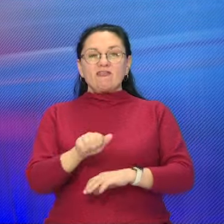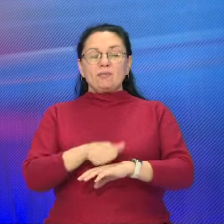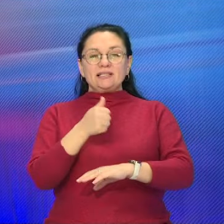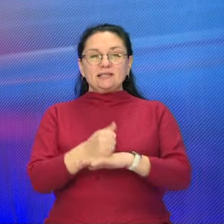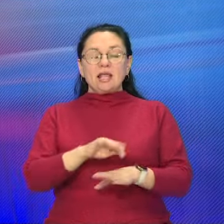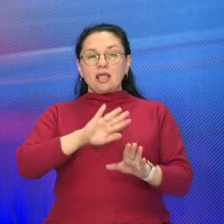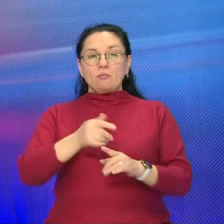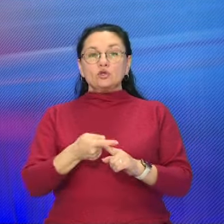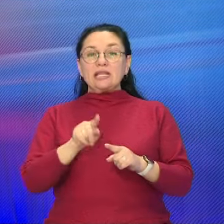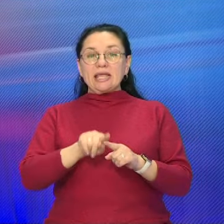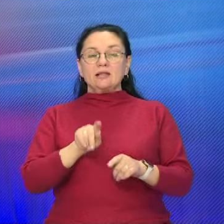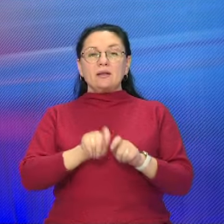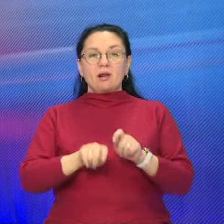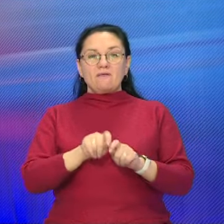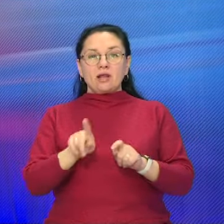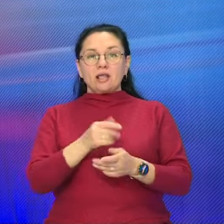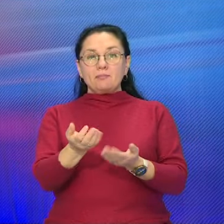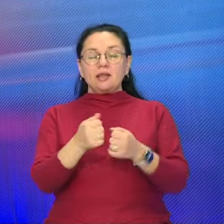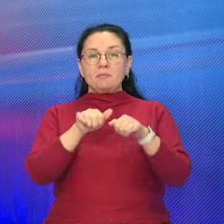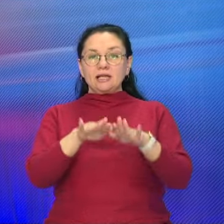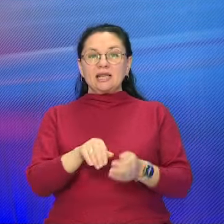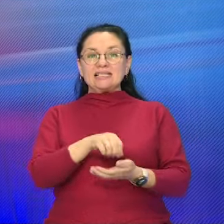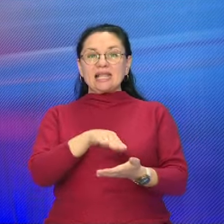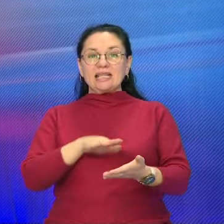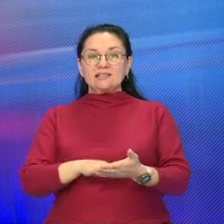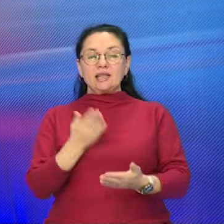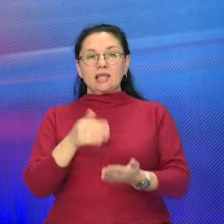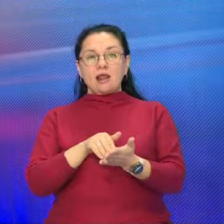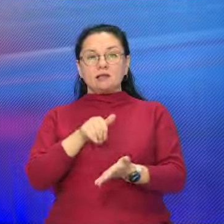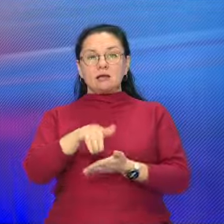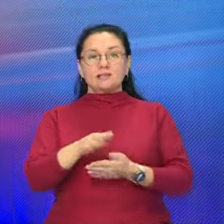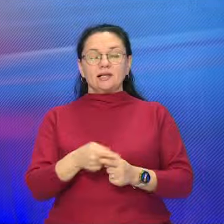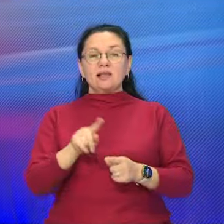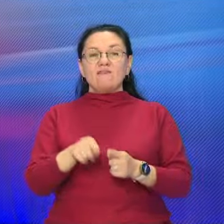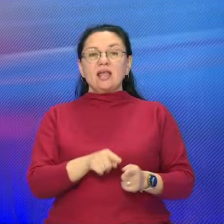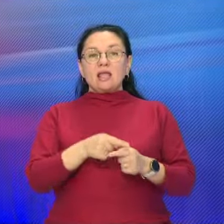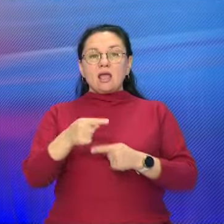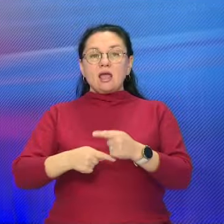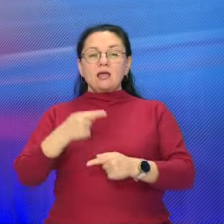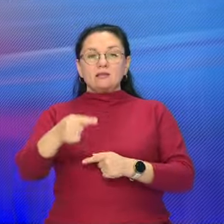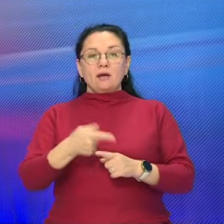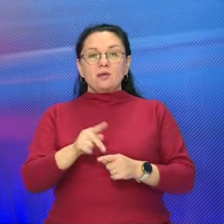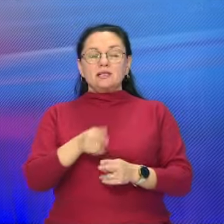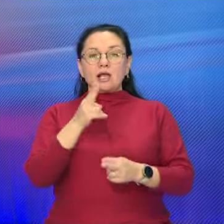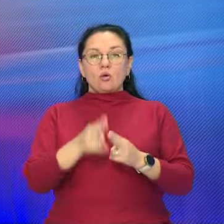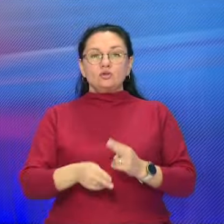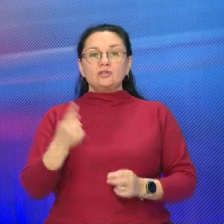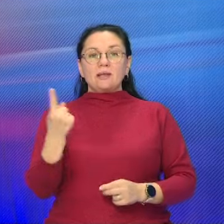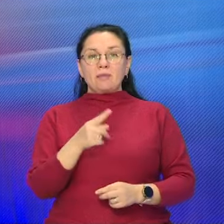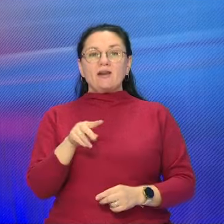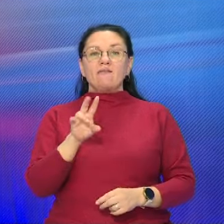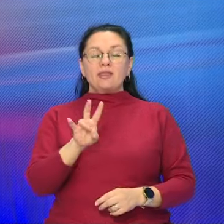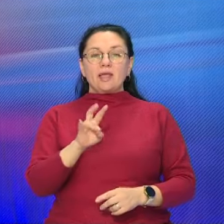пасля іх праверкі прымаў рашэнне зарэгістраваць ці адмовіць. Гэты этап выбарчай кампаніі завяршыўся 1